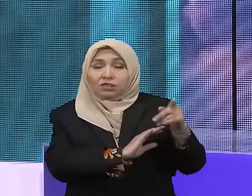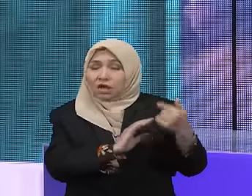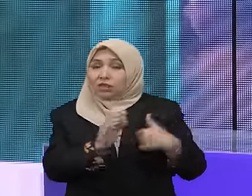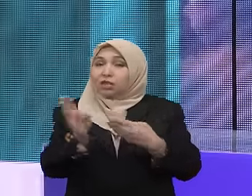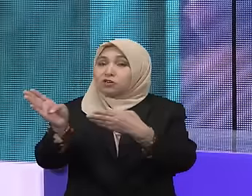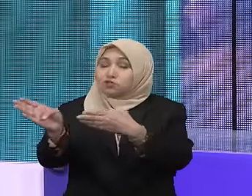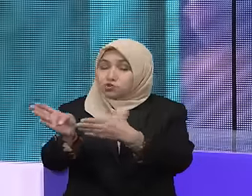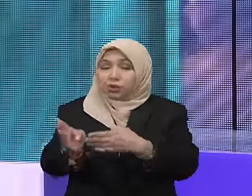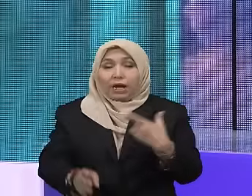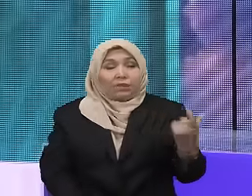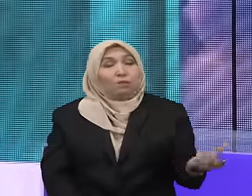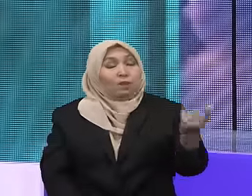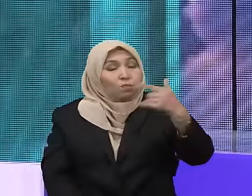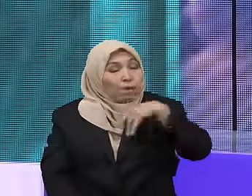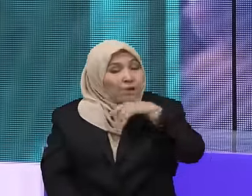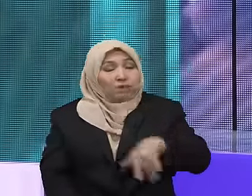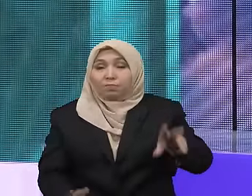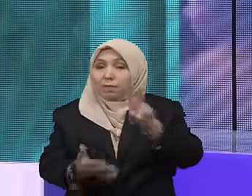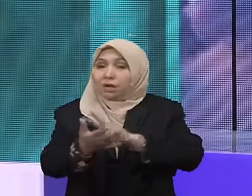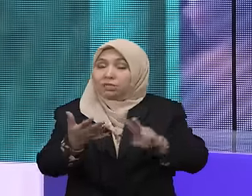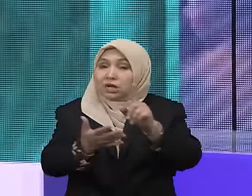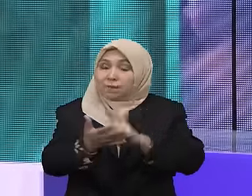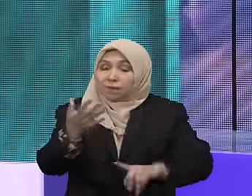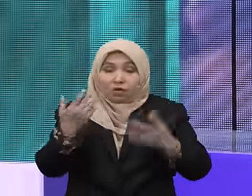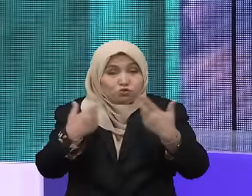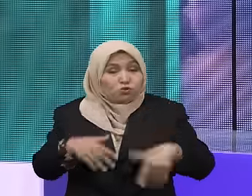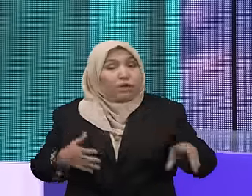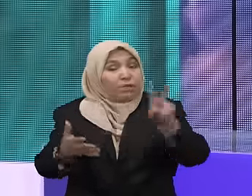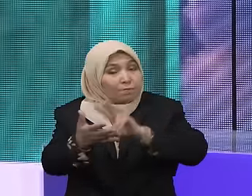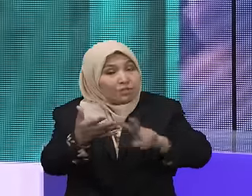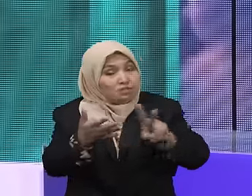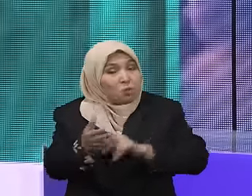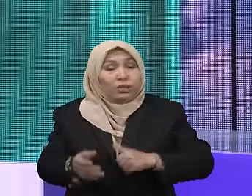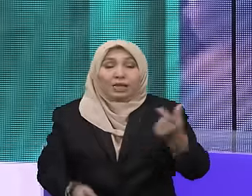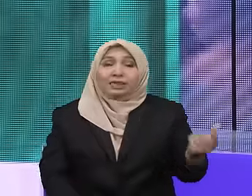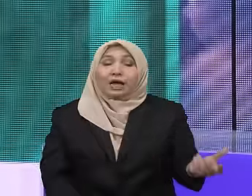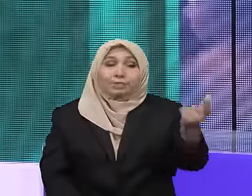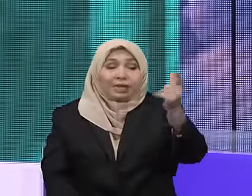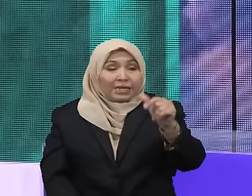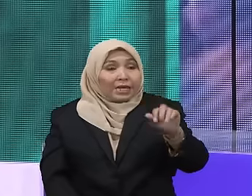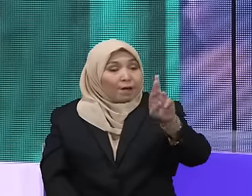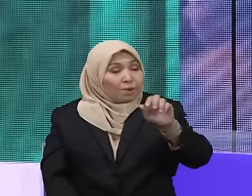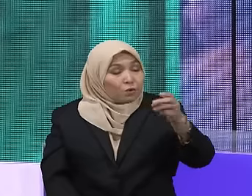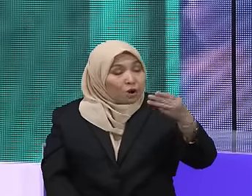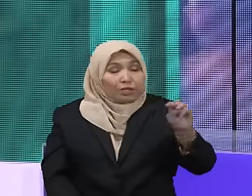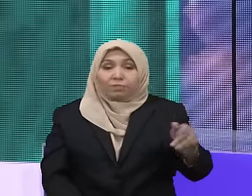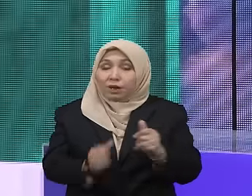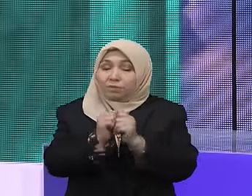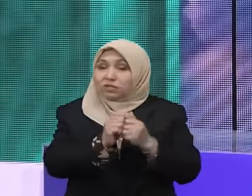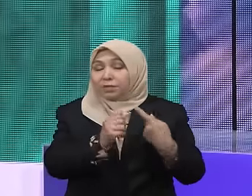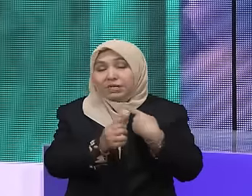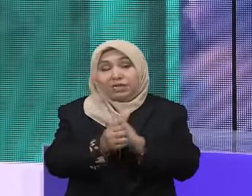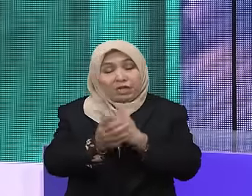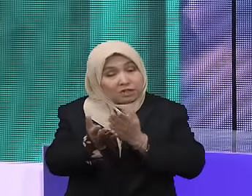Nabi Muhammad SAW membaca apa yang pernah dibaca oleh Nabi Ibrahim alaihissalam. Dan mari sama-sama